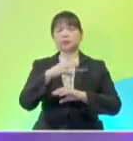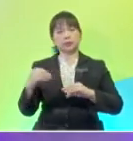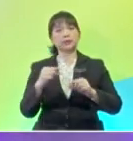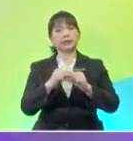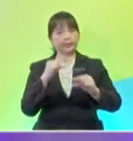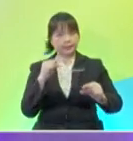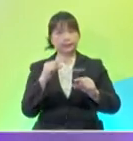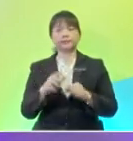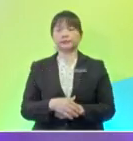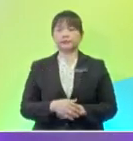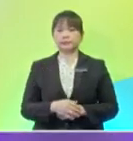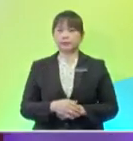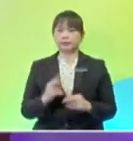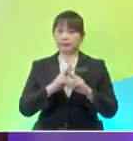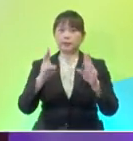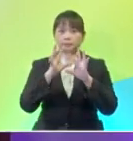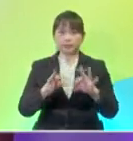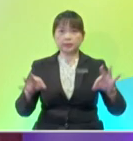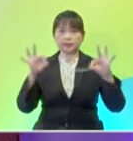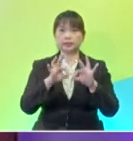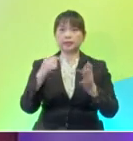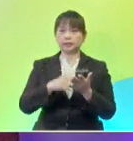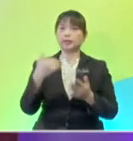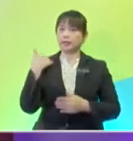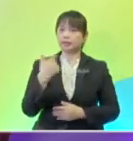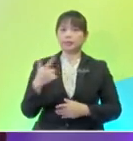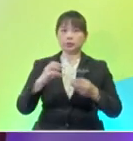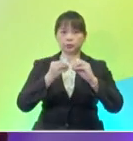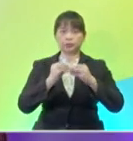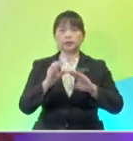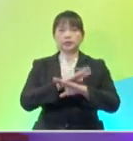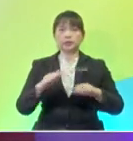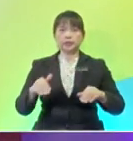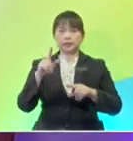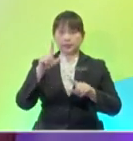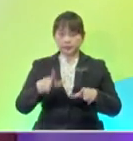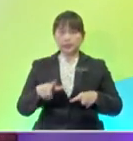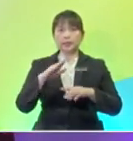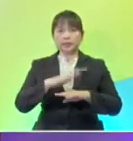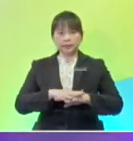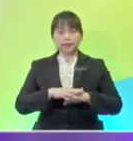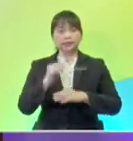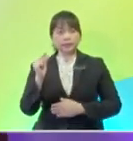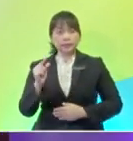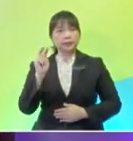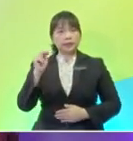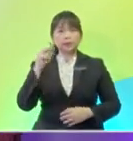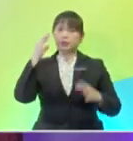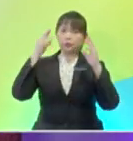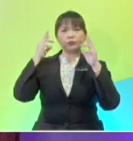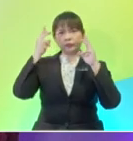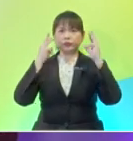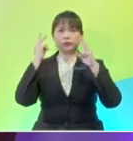yang paling penting lagi Nur jangan letak atas nanti kita keliru lainnya